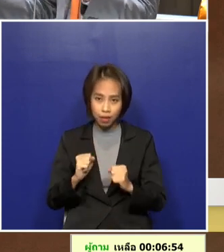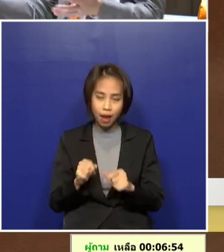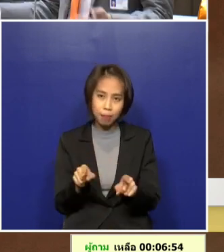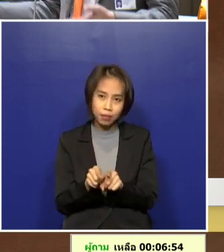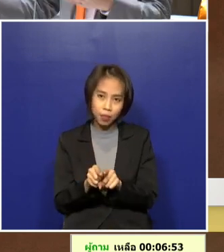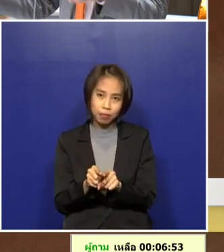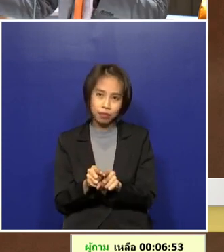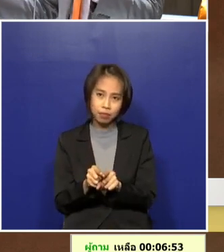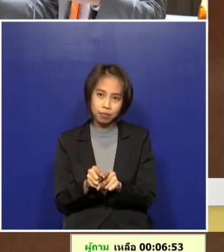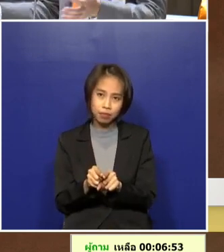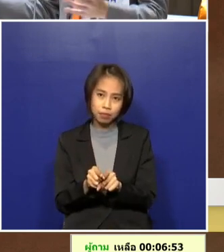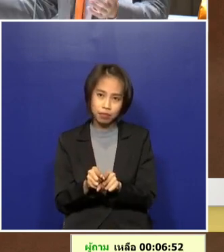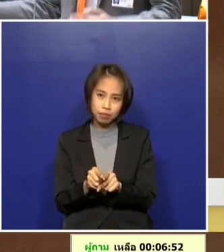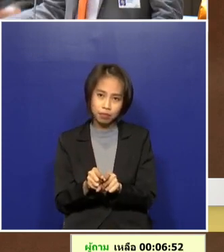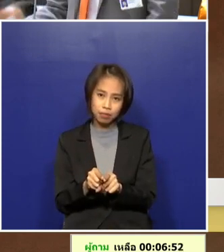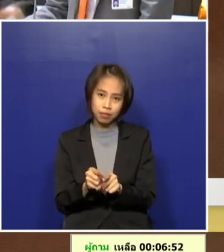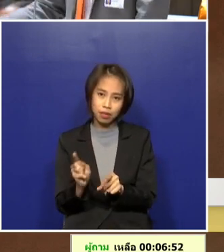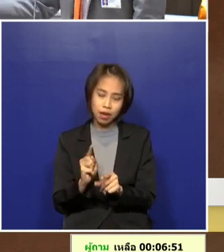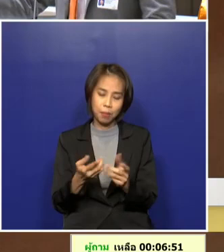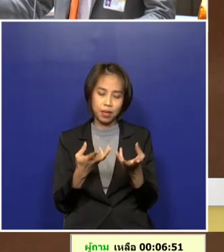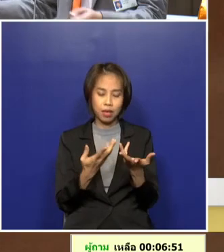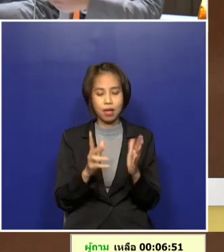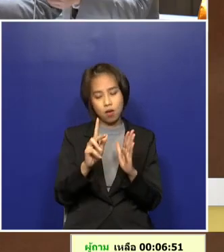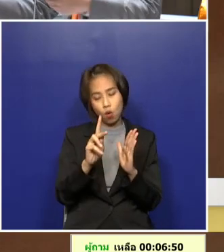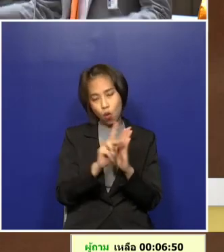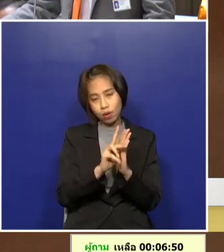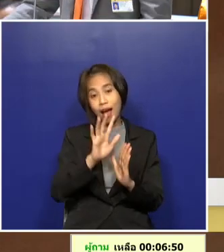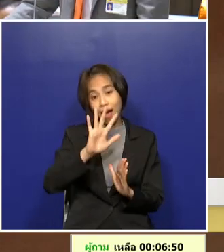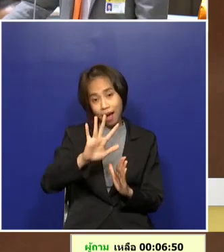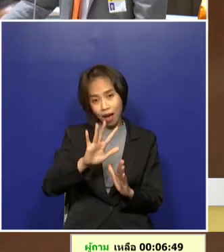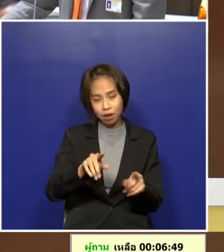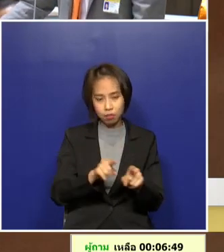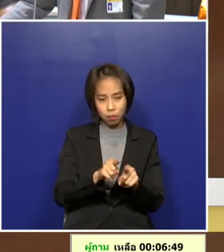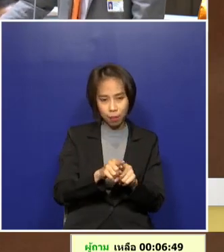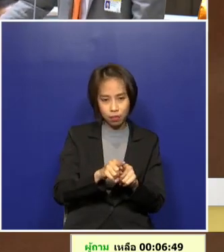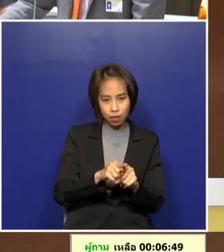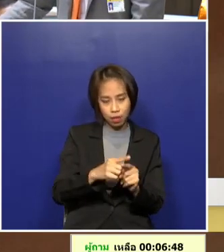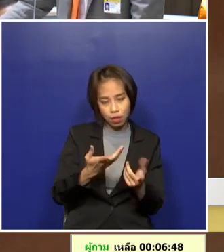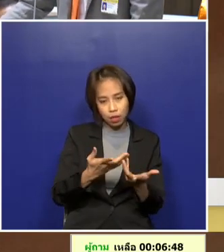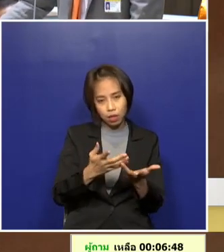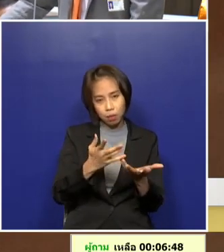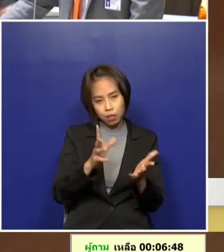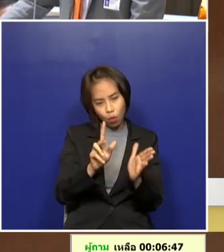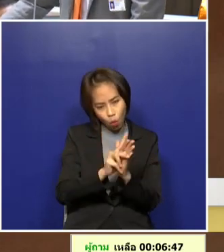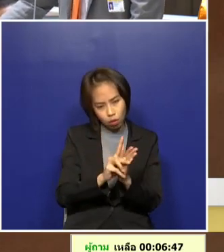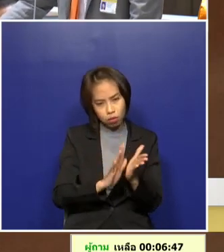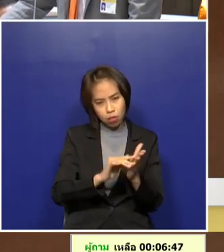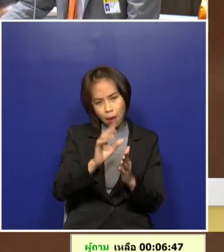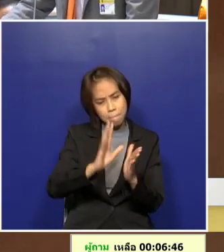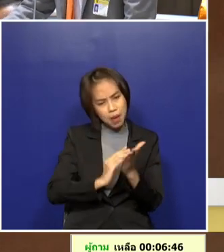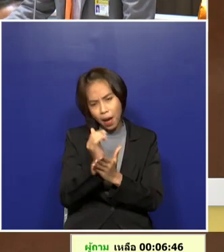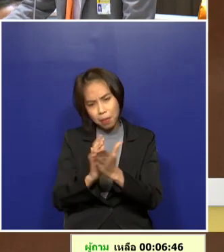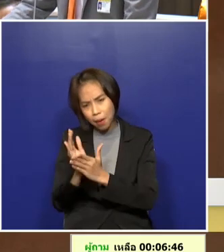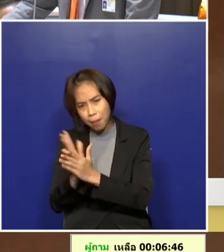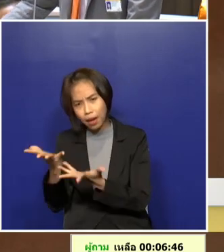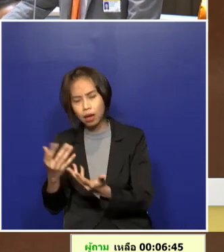เป็นตะแกรงอ่ะล่อนที่ท่านบอกว่ามี5หลักเกณฑ์นะครับก็ล่อนไปล่อนมาล่อนไปล่อนมาสุดท้ายเนี่ยเหลือใครบ้างเนี่ยครับผมถามจริงเพราะว่าเร